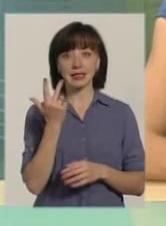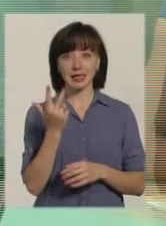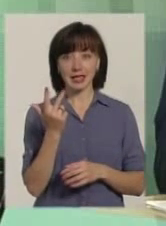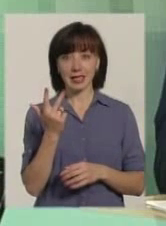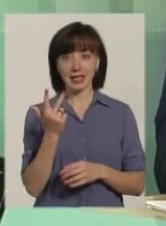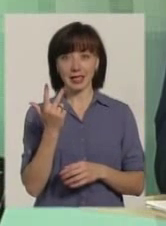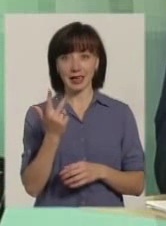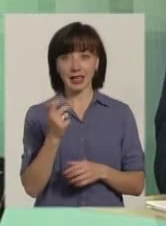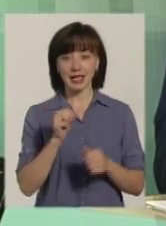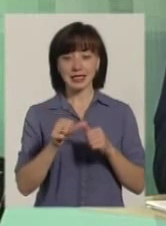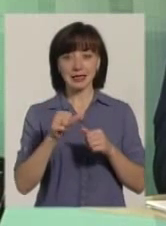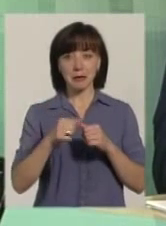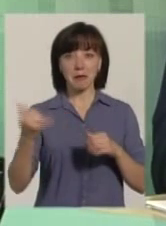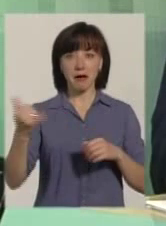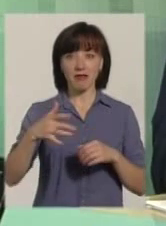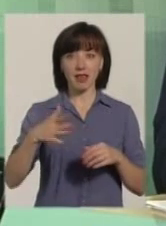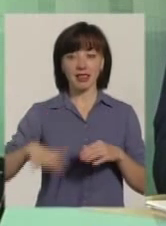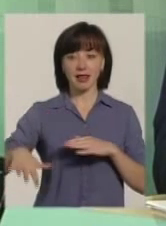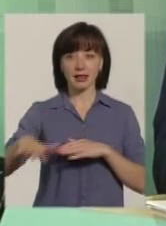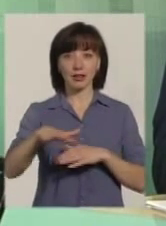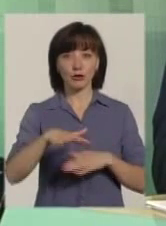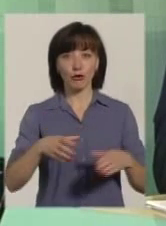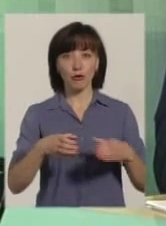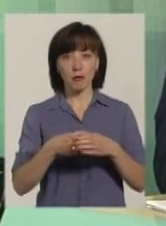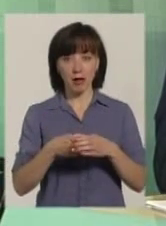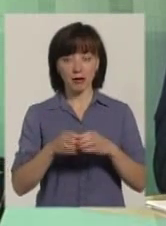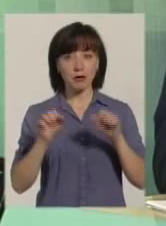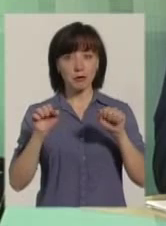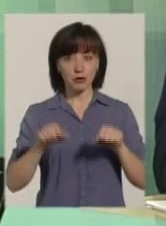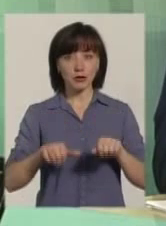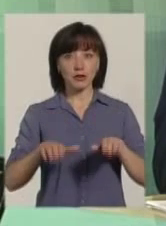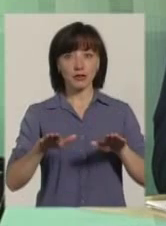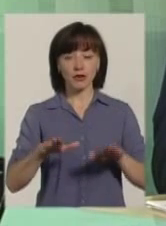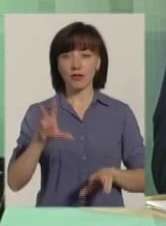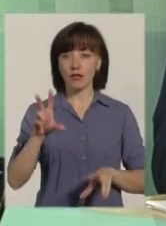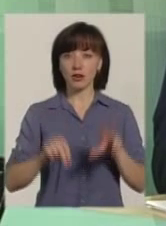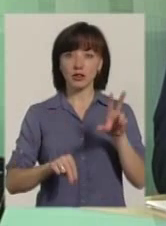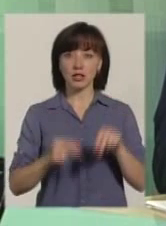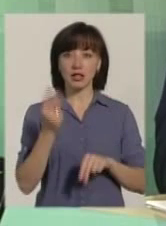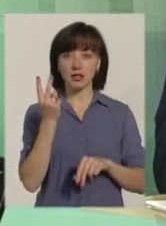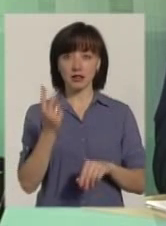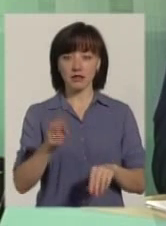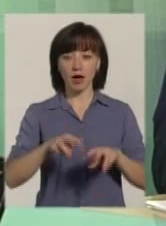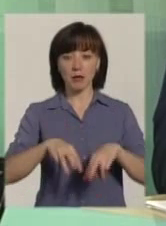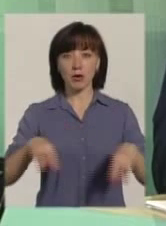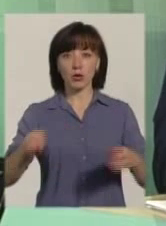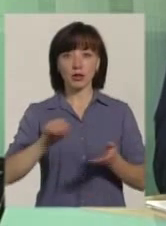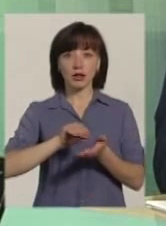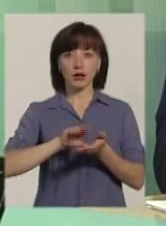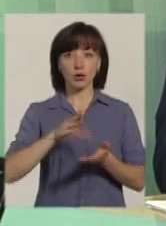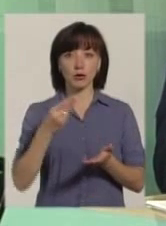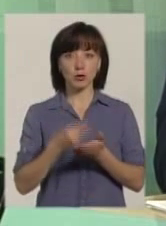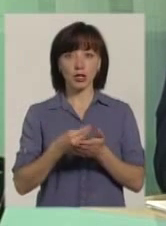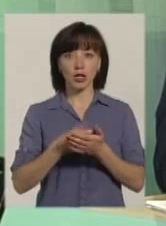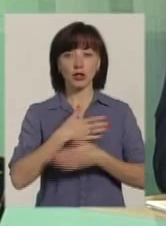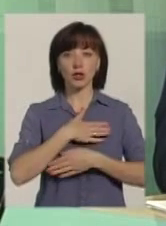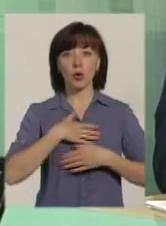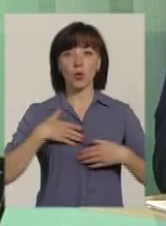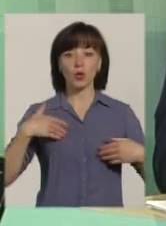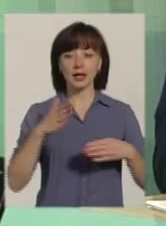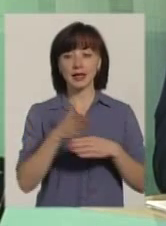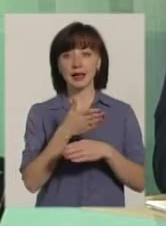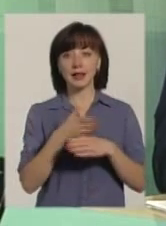своєї громади, вони вважають, що вони можуть вирішити, тому що вони бачать 2 мільйони надходжень до свого бюджету, вони не хочуть